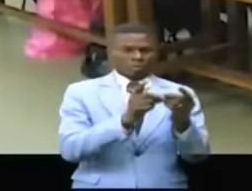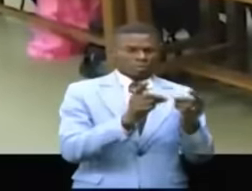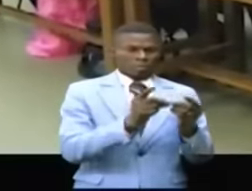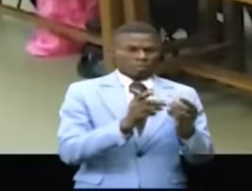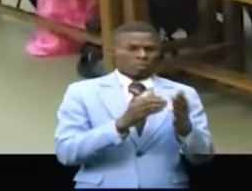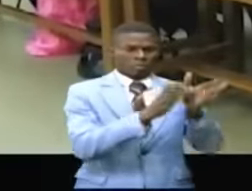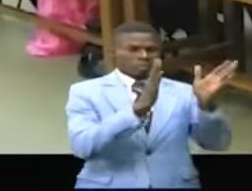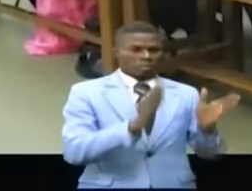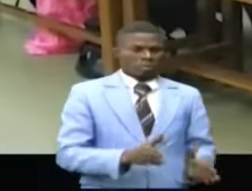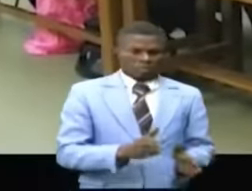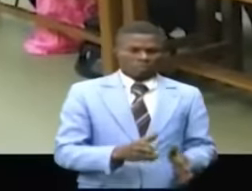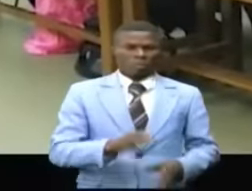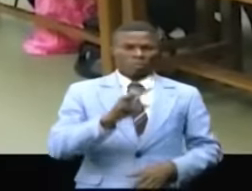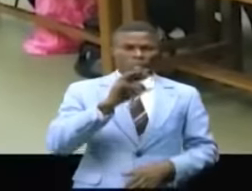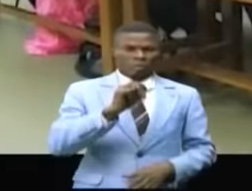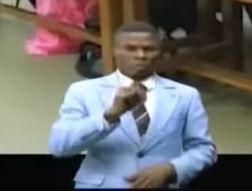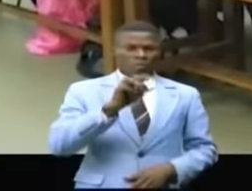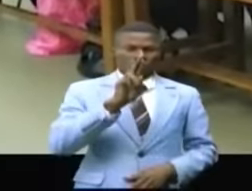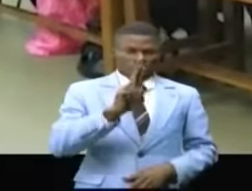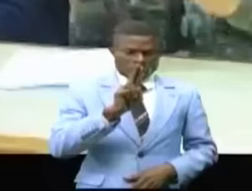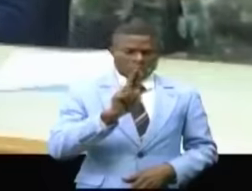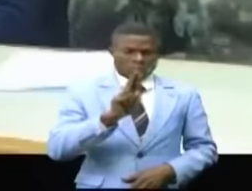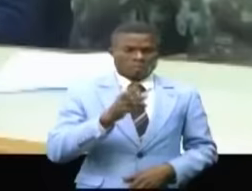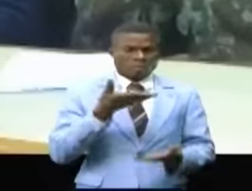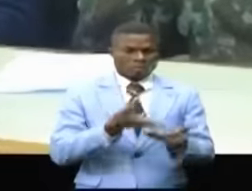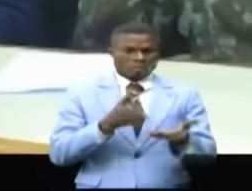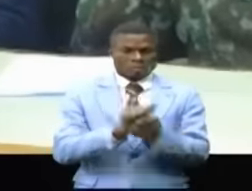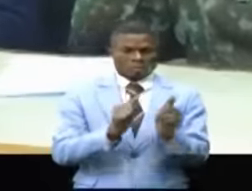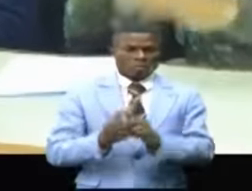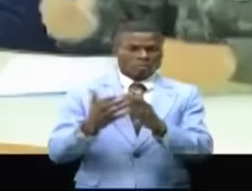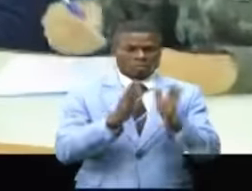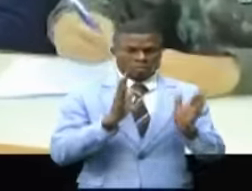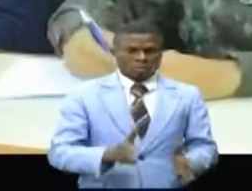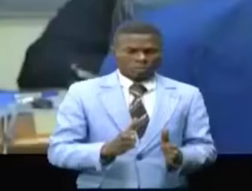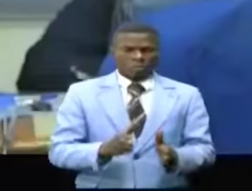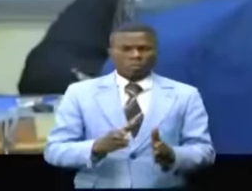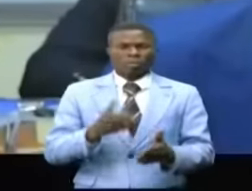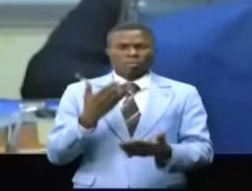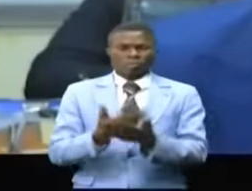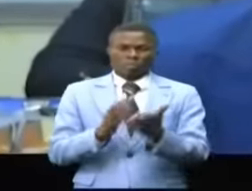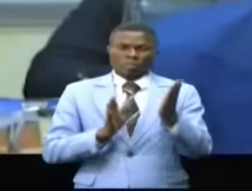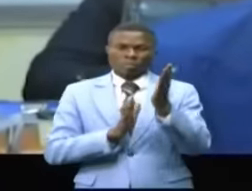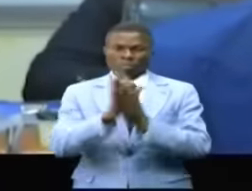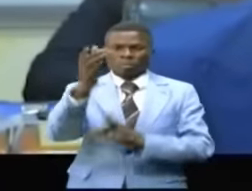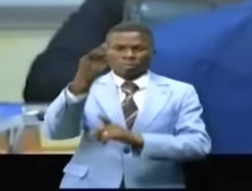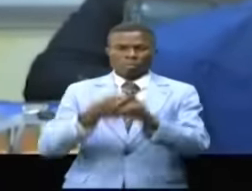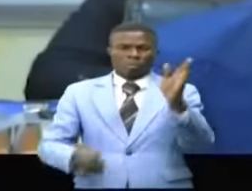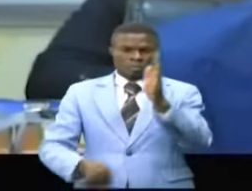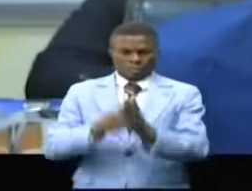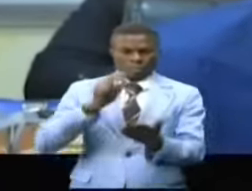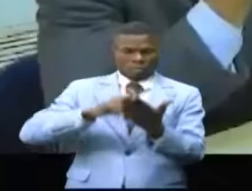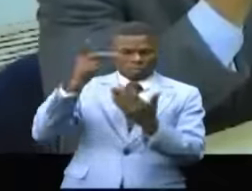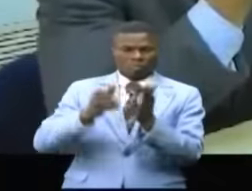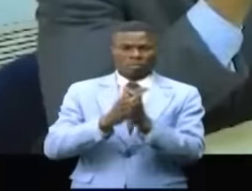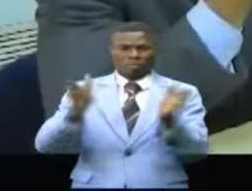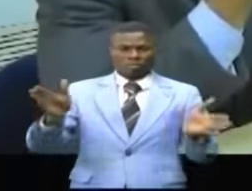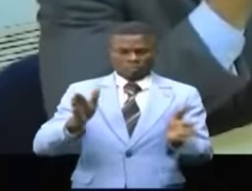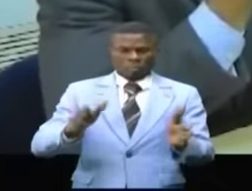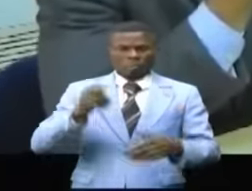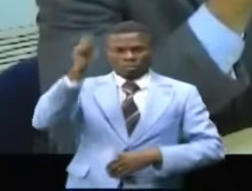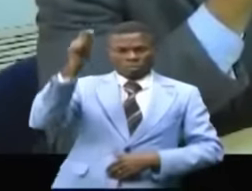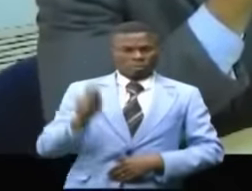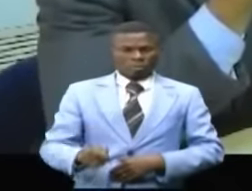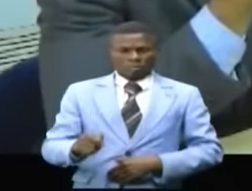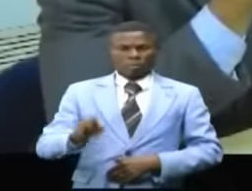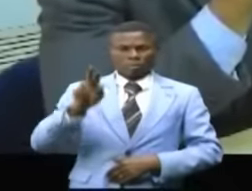leadership de la MONUSCO. Il est question ici de mettre en place au plus tard le 15 novembre un plan global de retrait de la